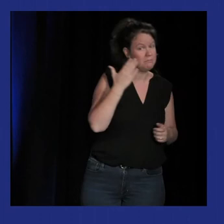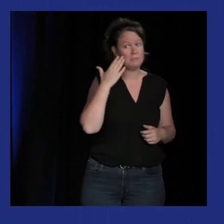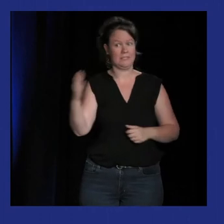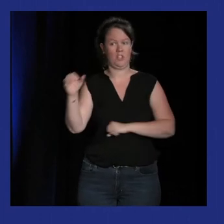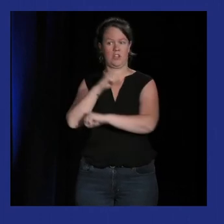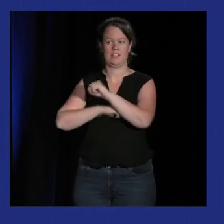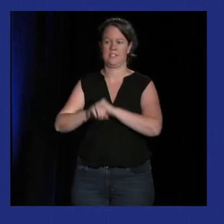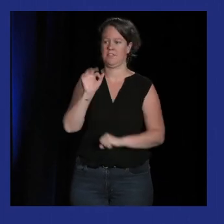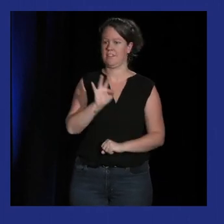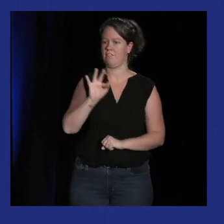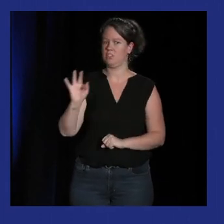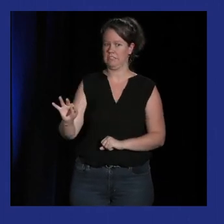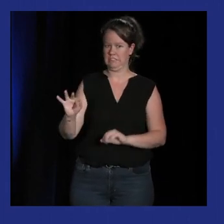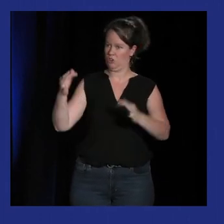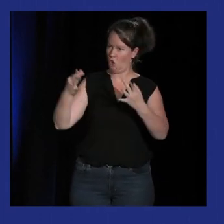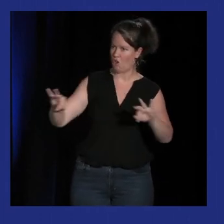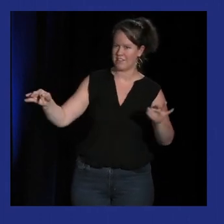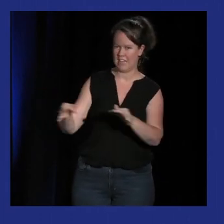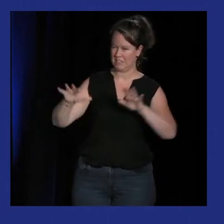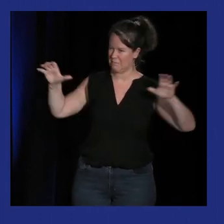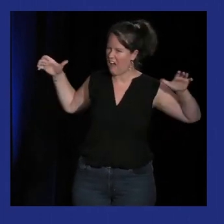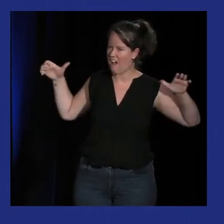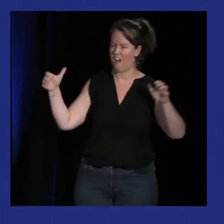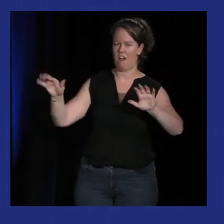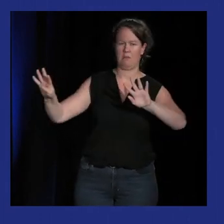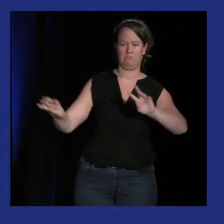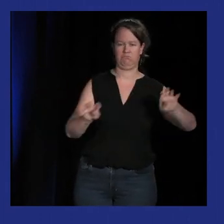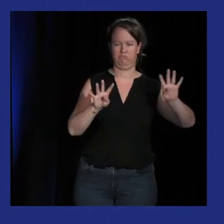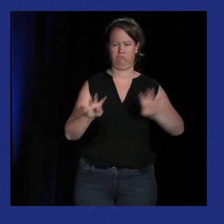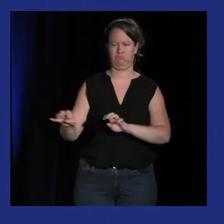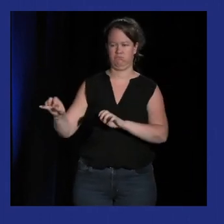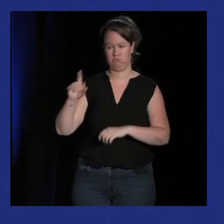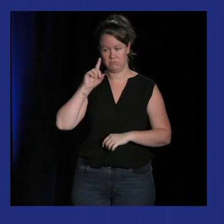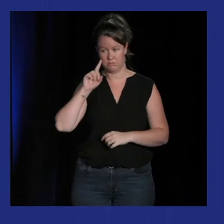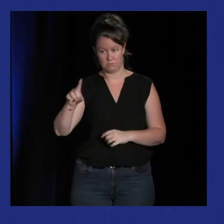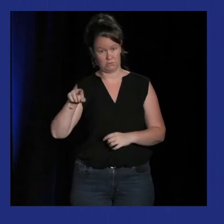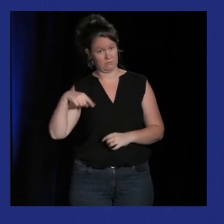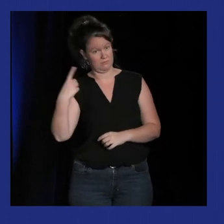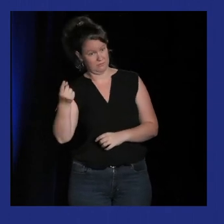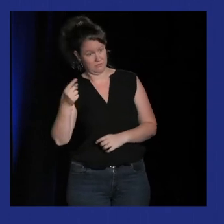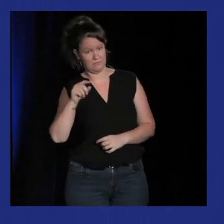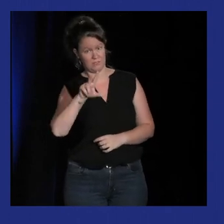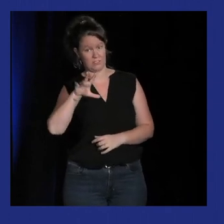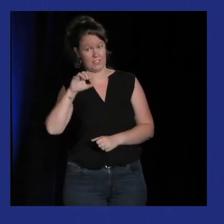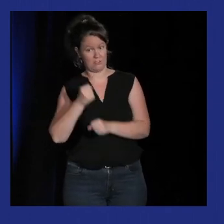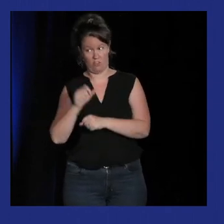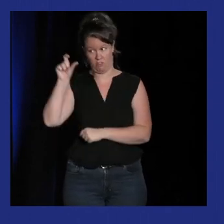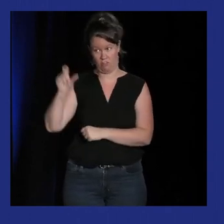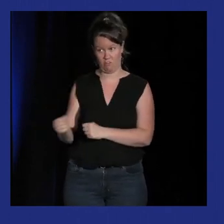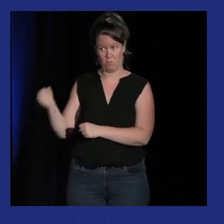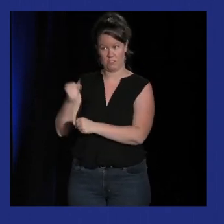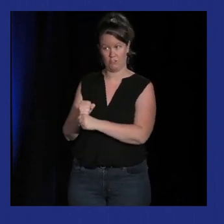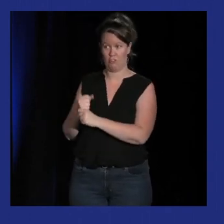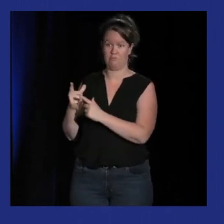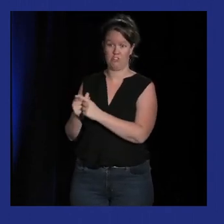avec un orchestre et le prochain concert final Fantasy pour les 35 ans par exemple le kushimo Mora est invité donc bon ben finalement